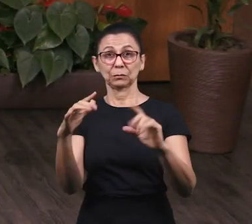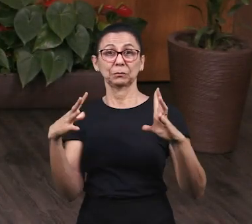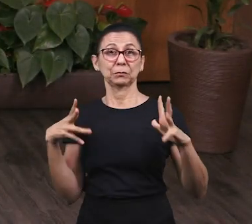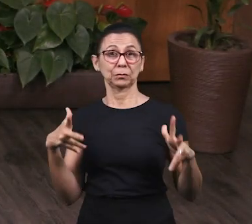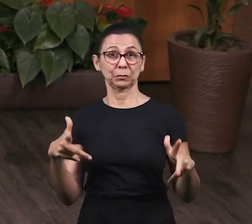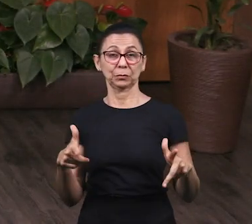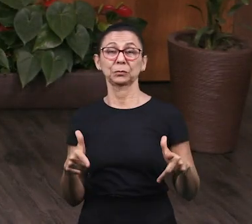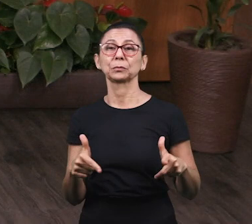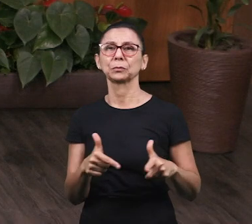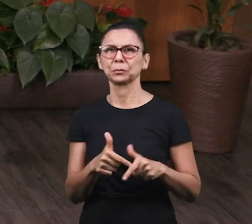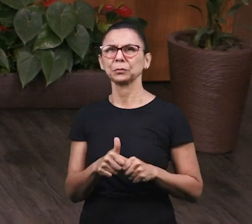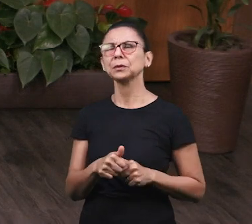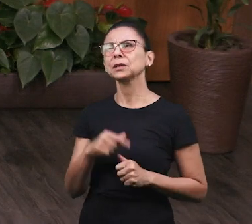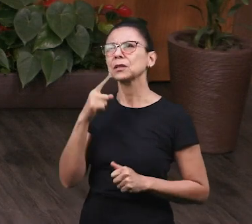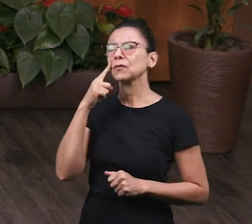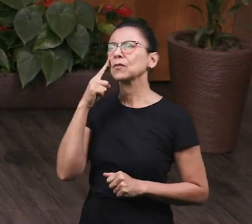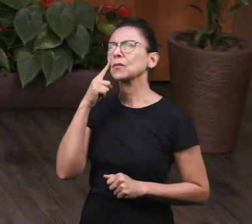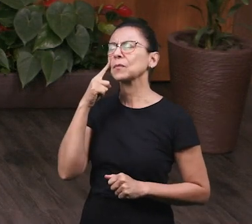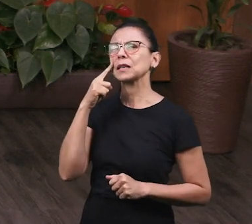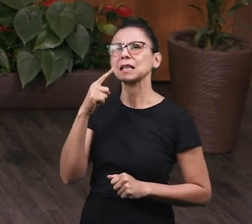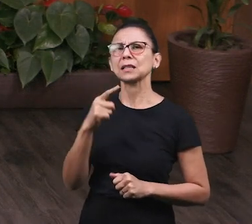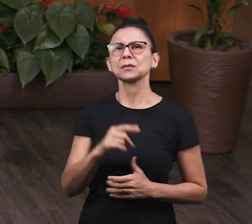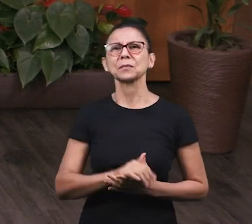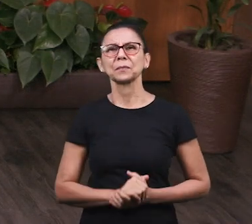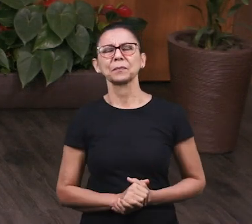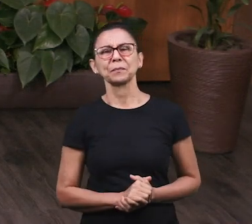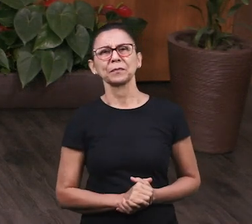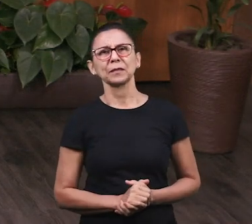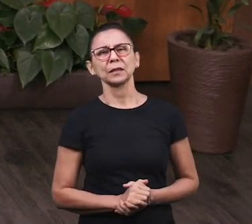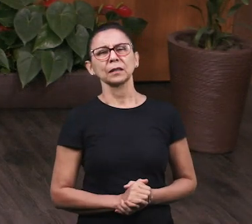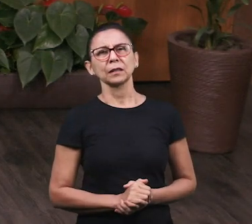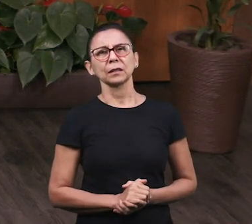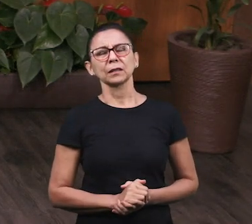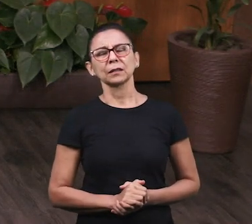voit dans une coupe, dans cette illustration,